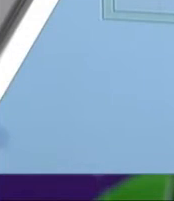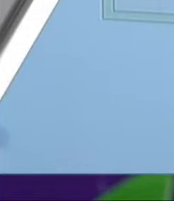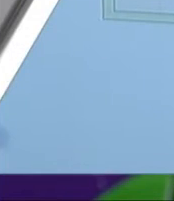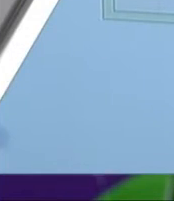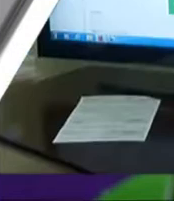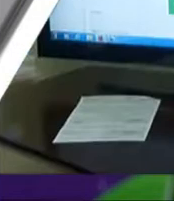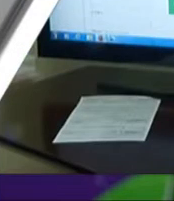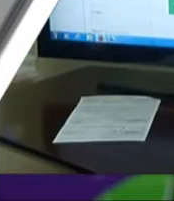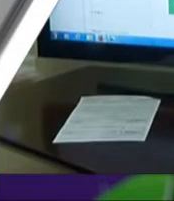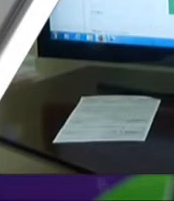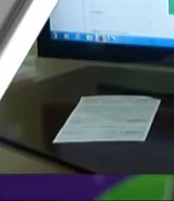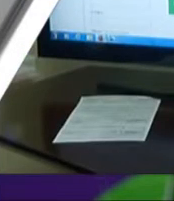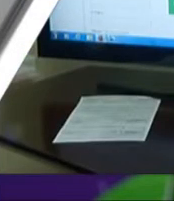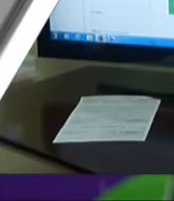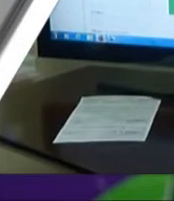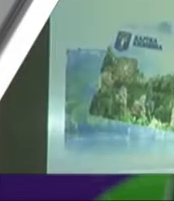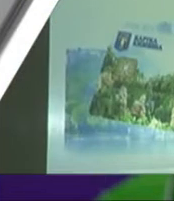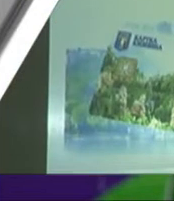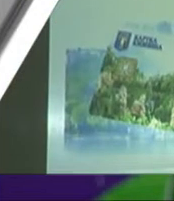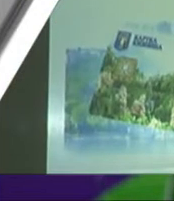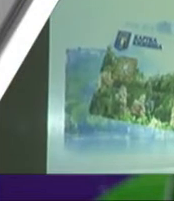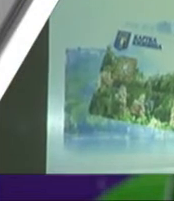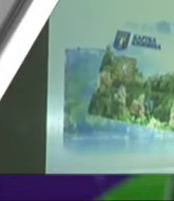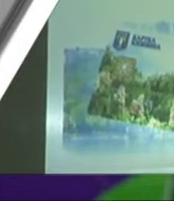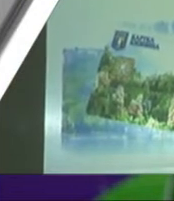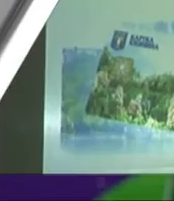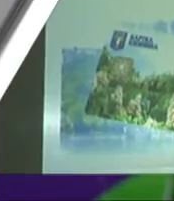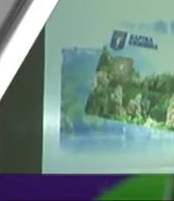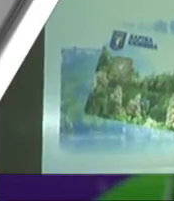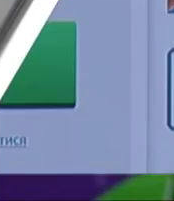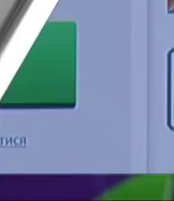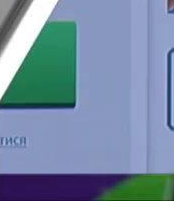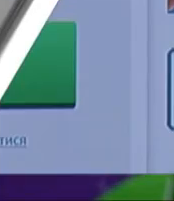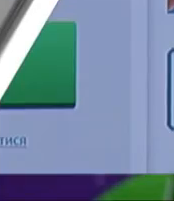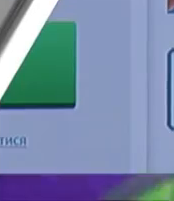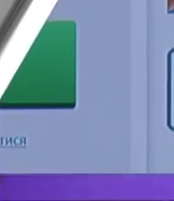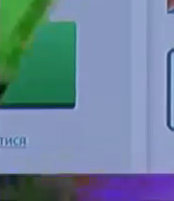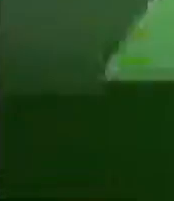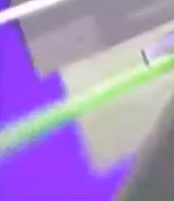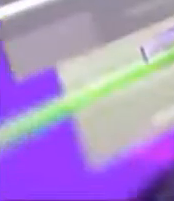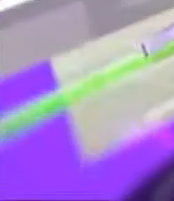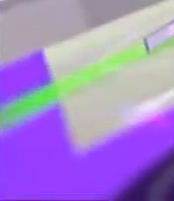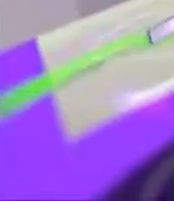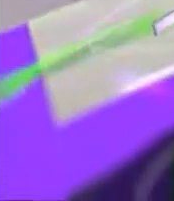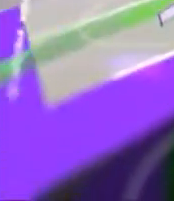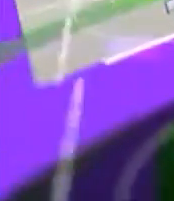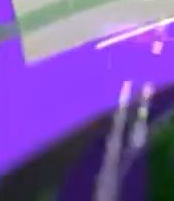Годі, гаяти час у чергах. З карткою киянина можна оплатити за комунальні послуги через інтернет.